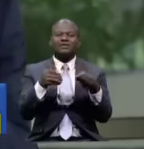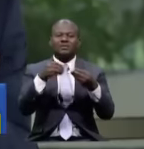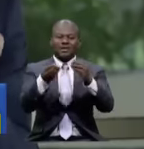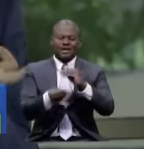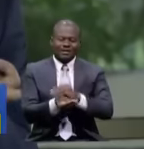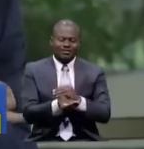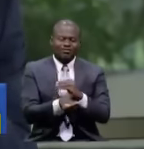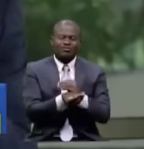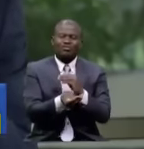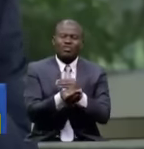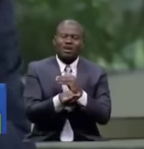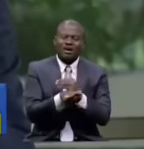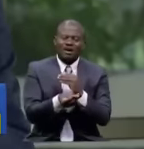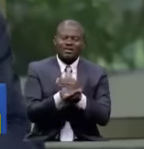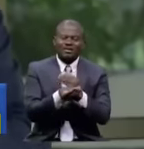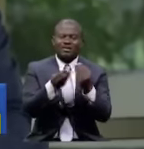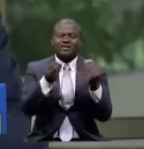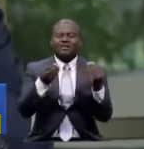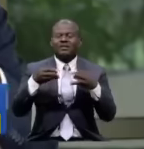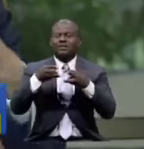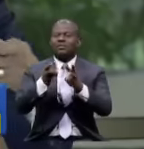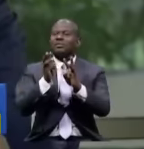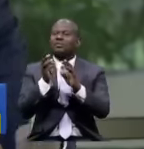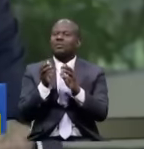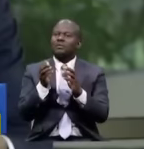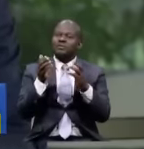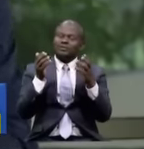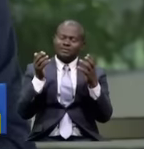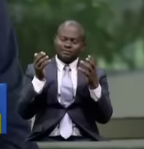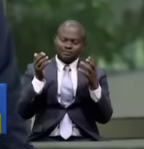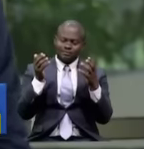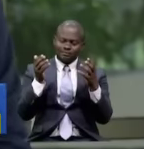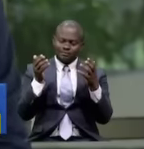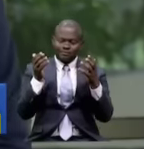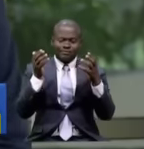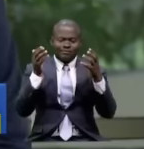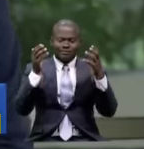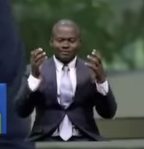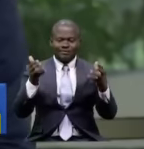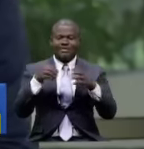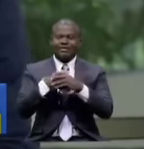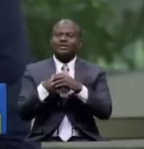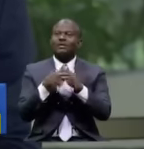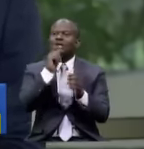umusifuzi ngo bigaho icyo kigatwara nka 50% y'ibikwiye ko babikorwa